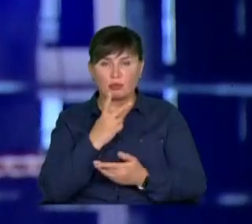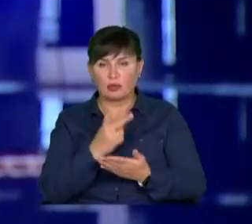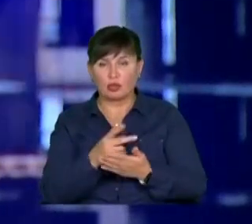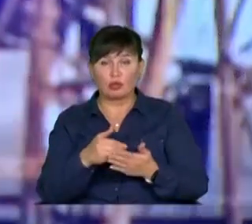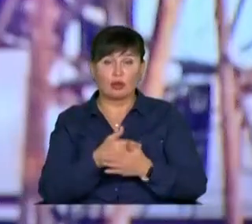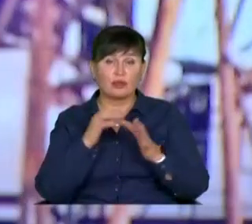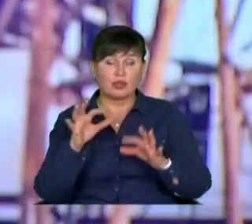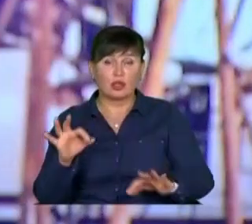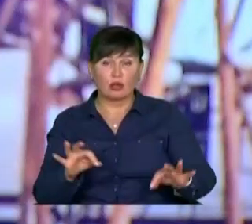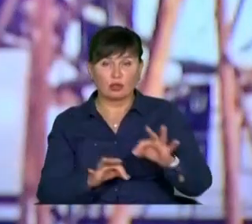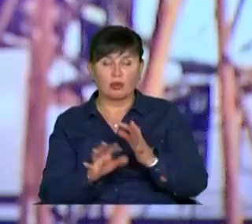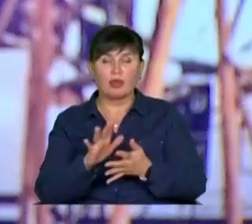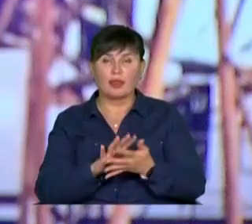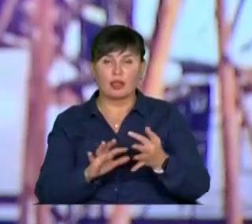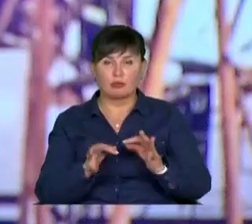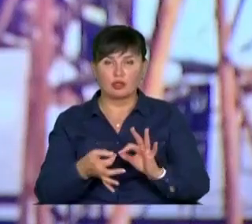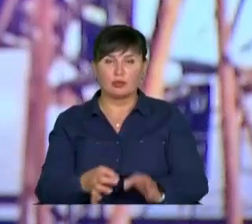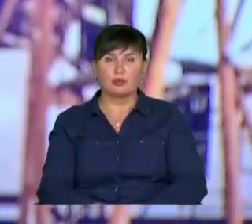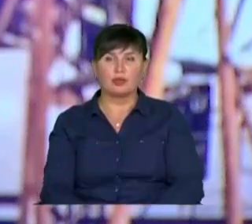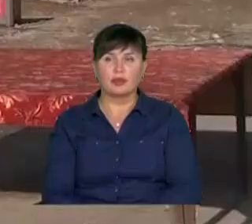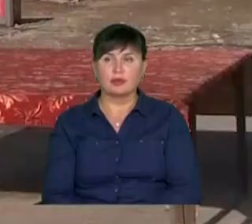новый законопроект, узнаем у Дарины Сиповой.